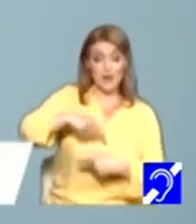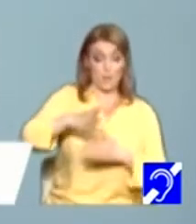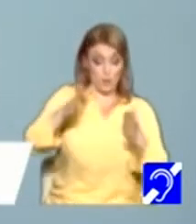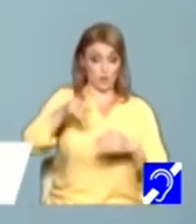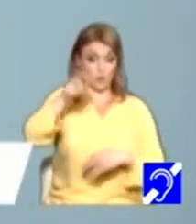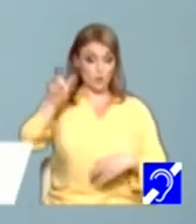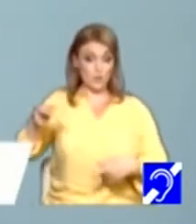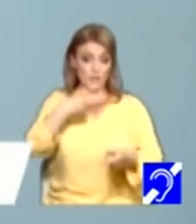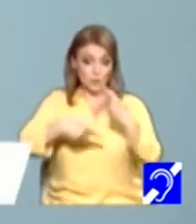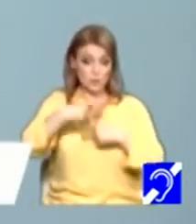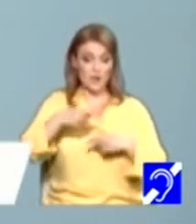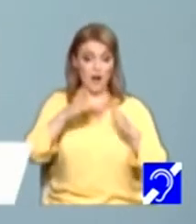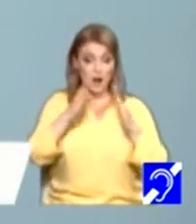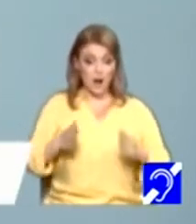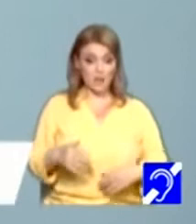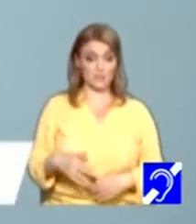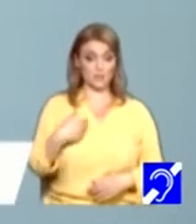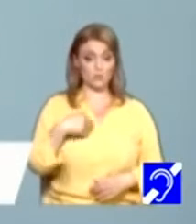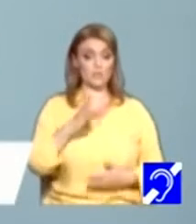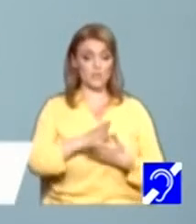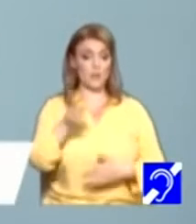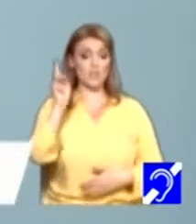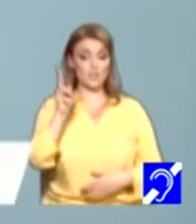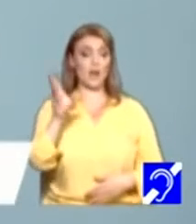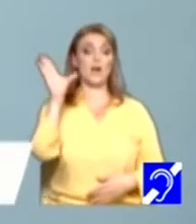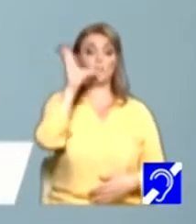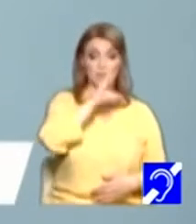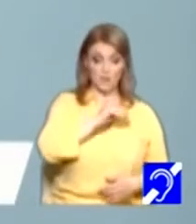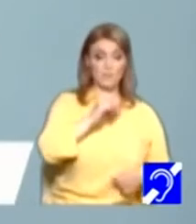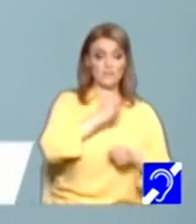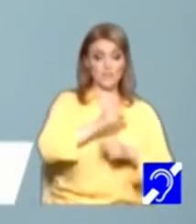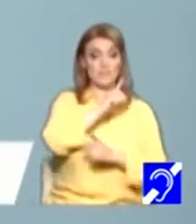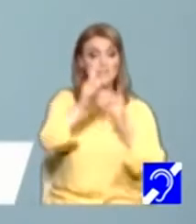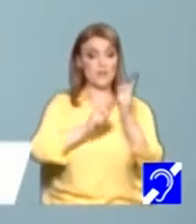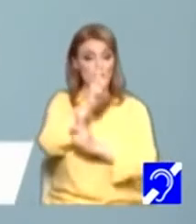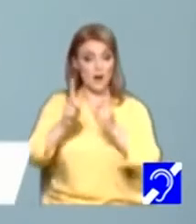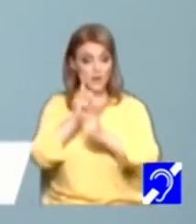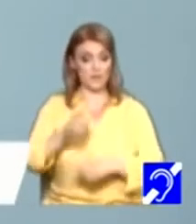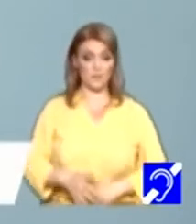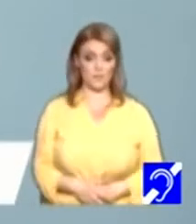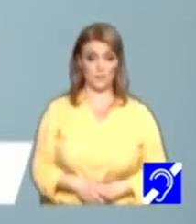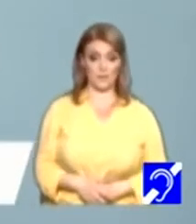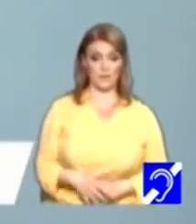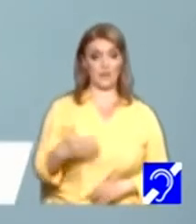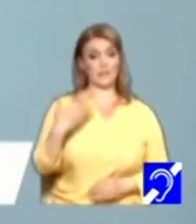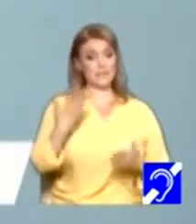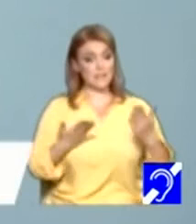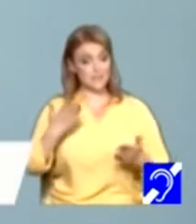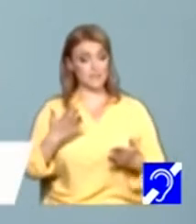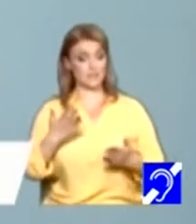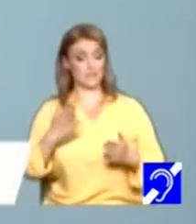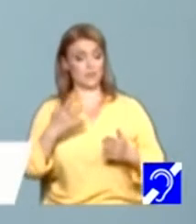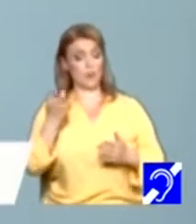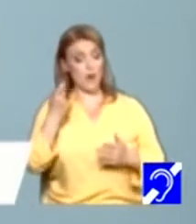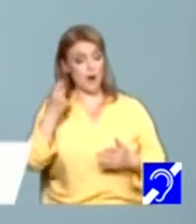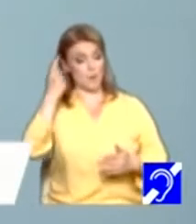aici potențialul. Noi suntem cei care putem aduce schimbarea dacă ne punem un pic prioritățile bine.